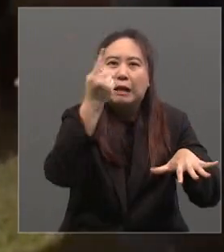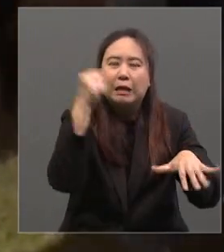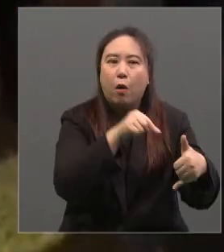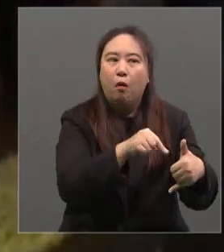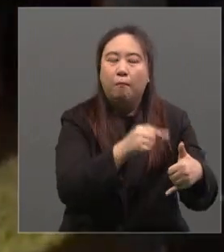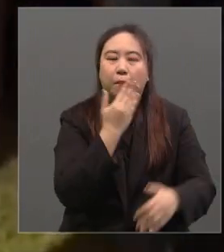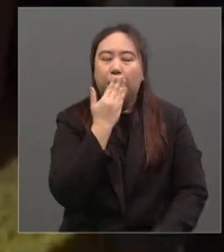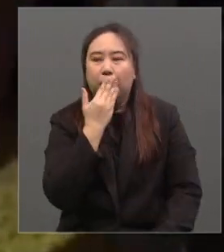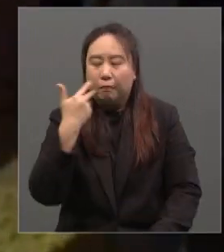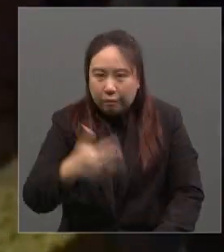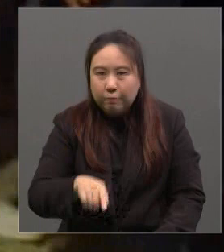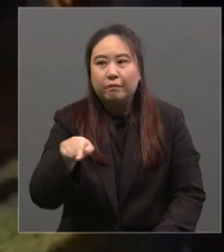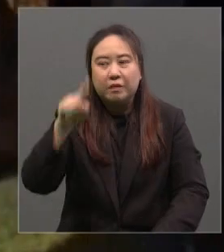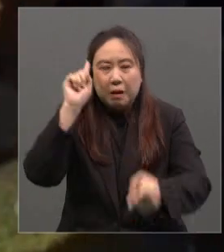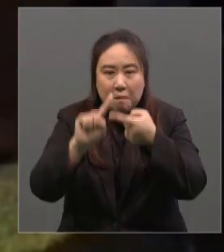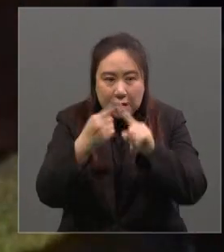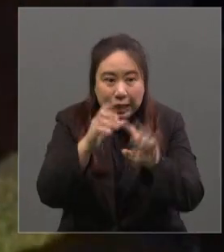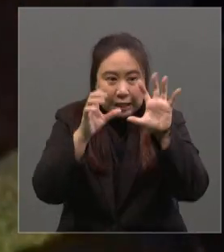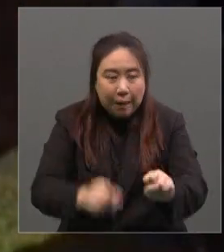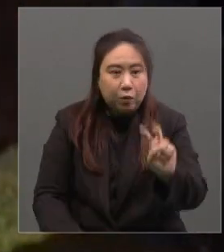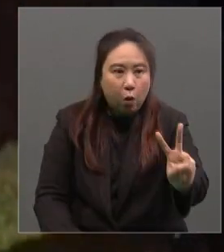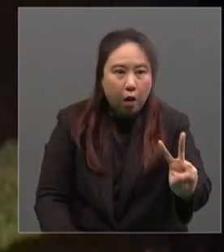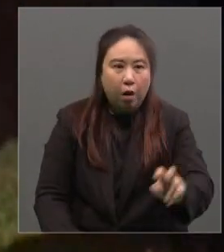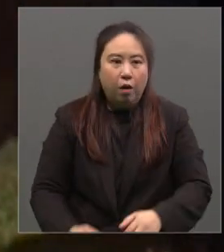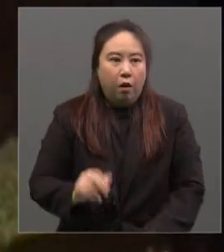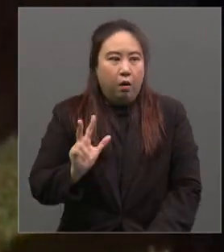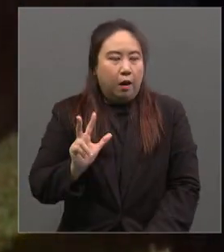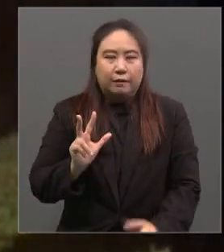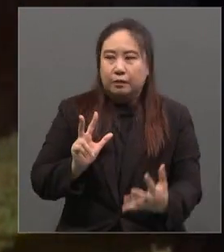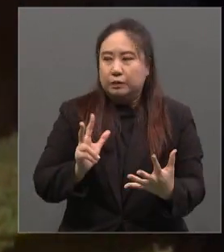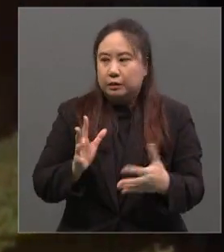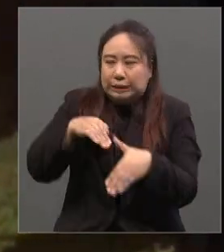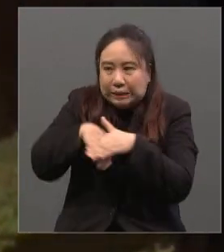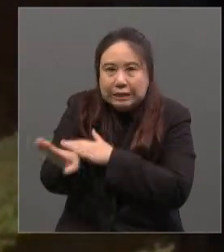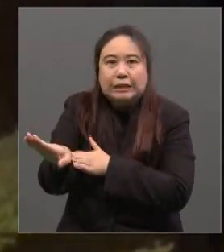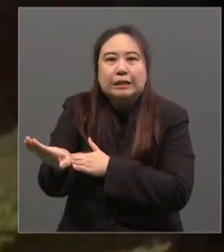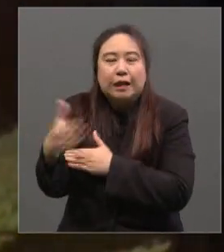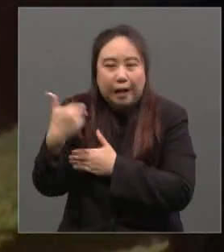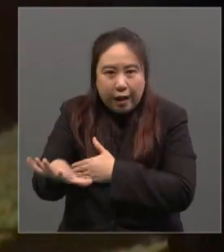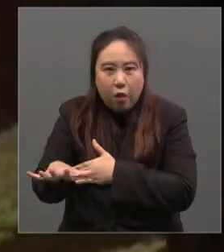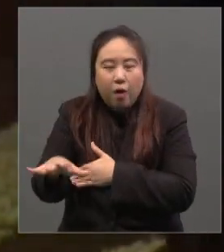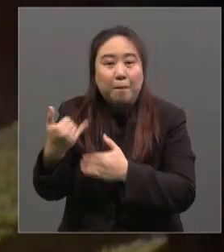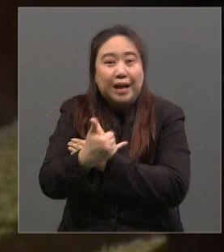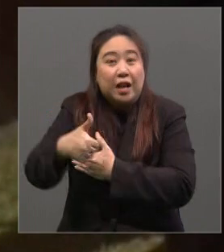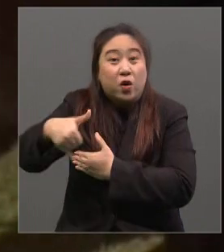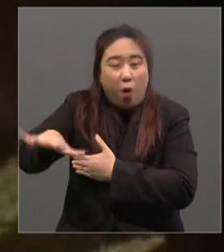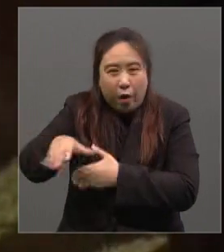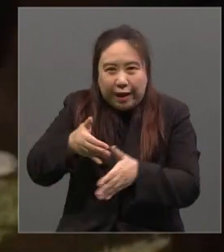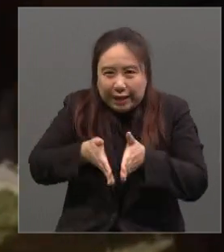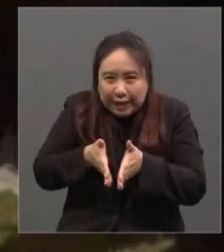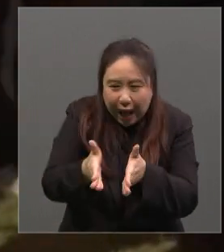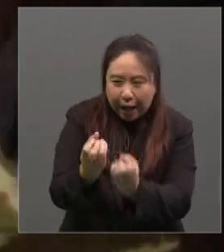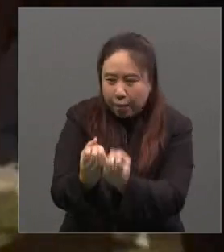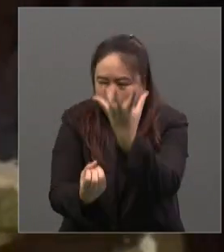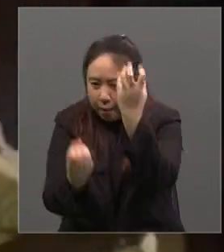อีก 2คนถูกตำรวจจับกุมได้แล้วจึงตัดสินใจหนีมาที่ชายแดนแล้วก็แอบหลบหนีเข้าไปในประเทศเพื่อนบ้านทางช่องทางธรรมชาติ